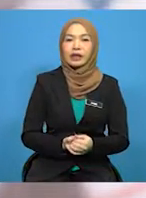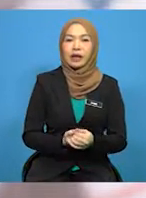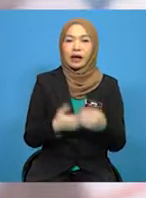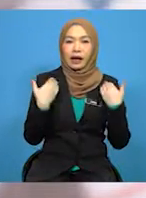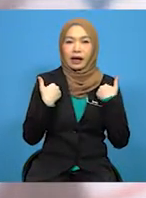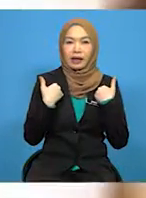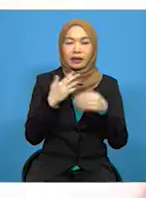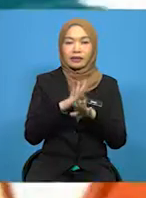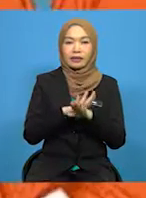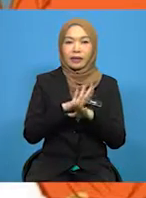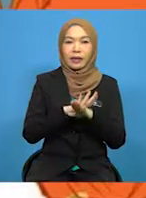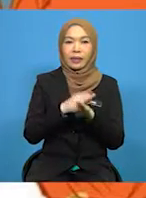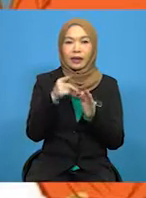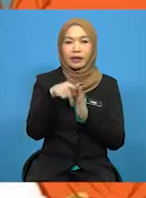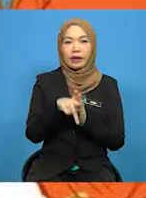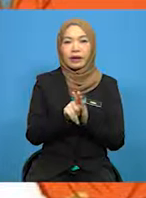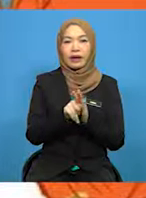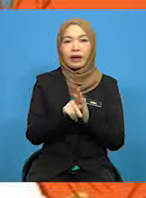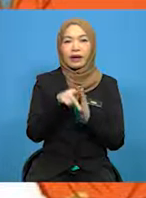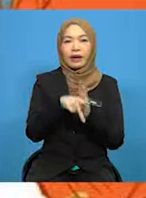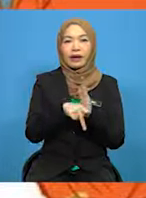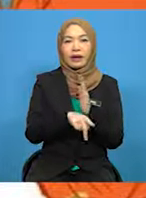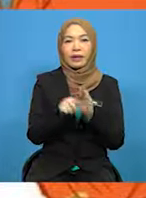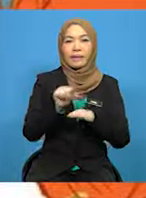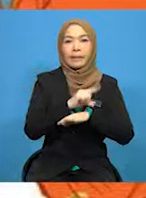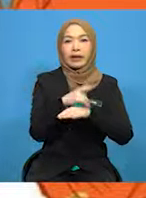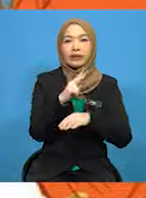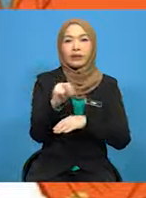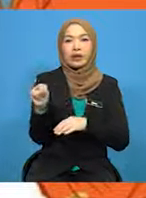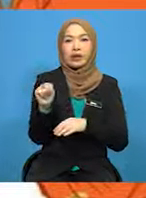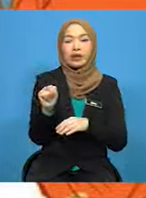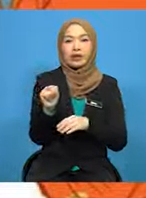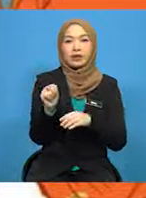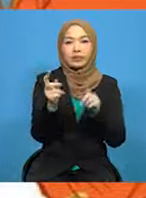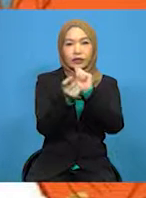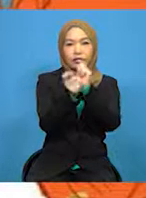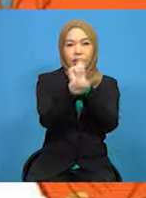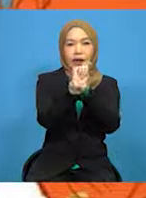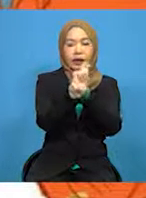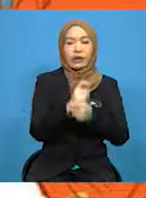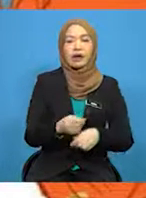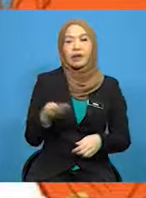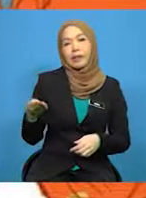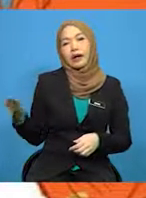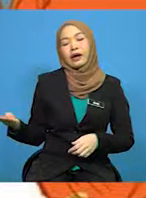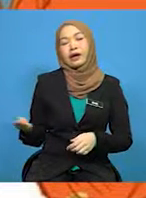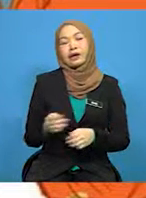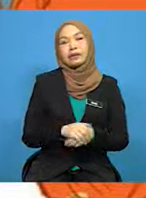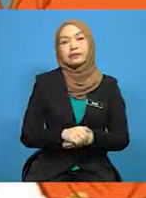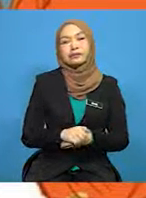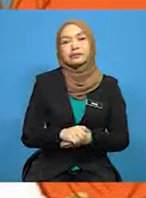terdapat lagi penggunaan sistem barter yang dijalankan